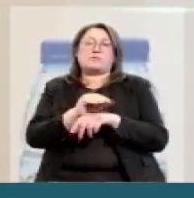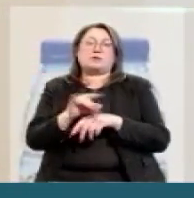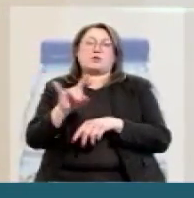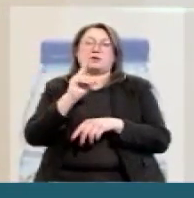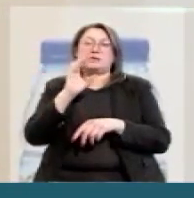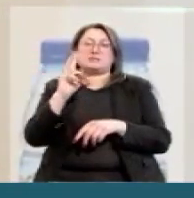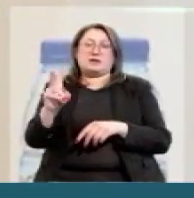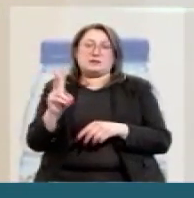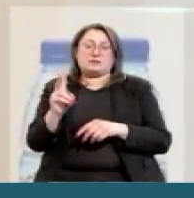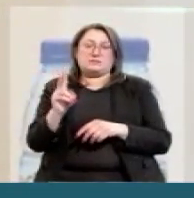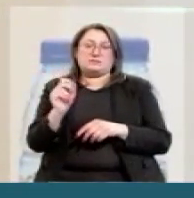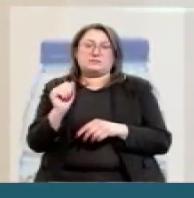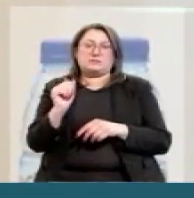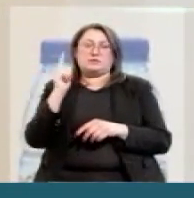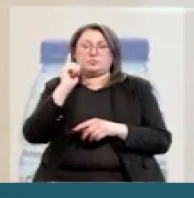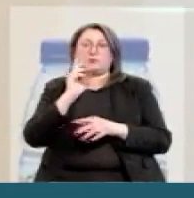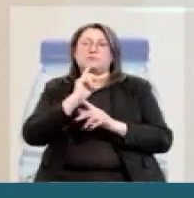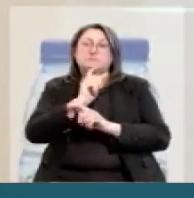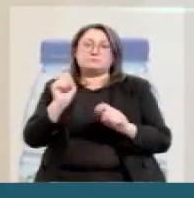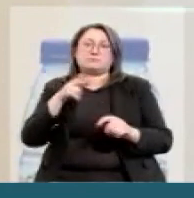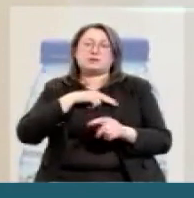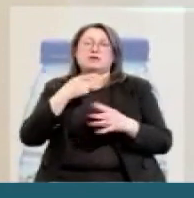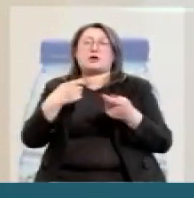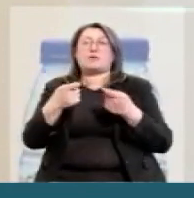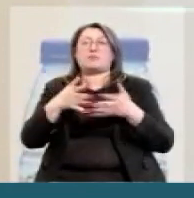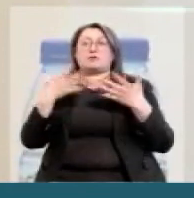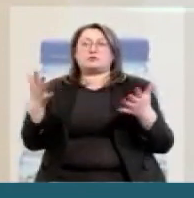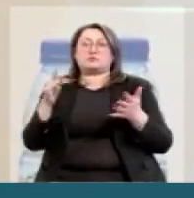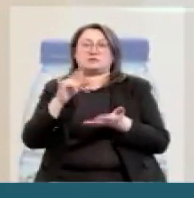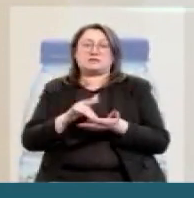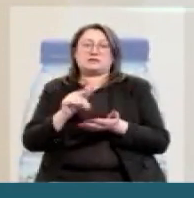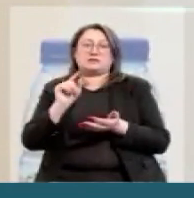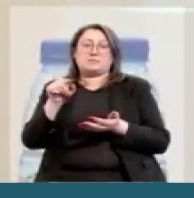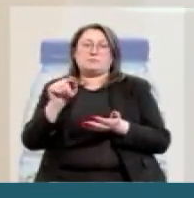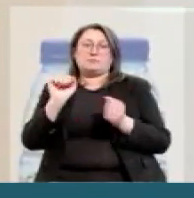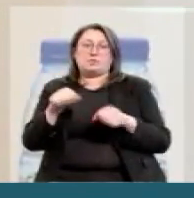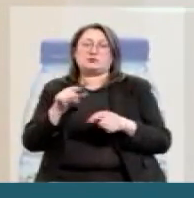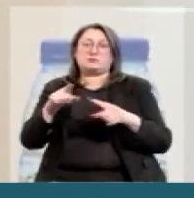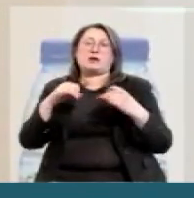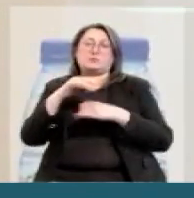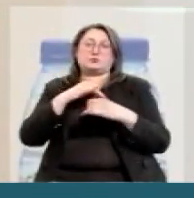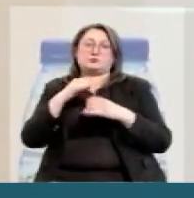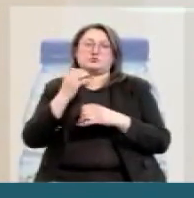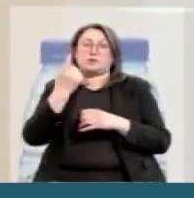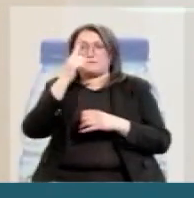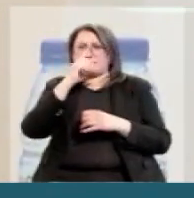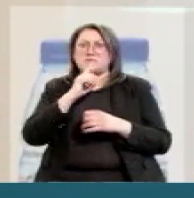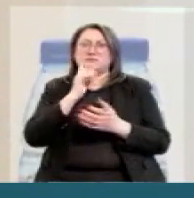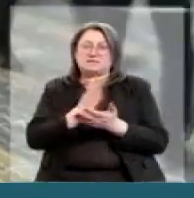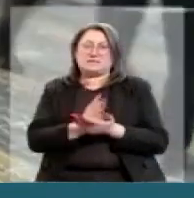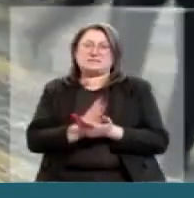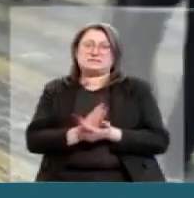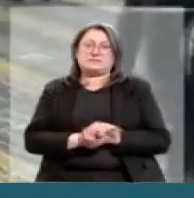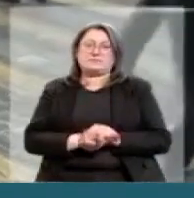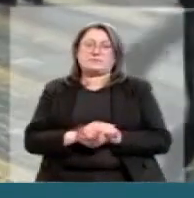район КСК. Я думаю, надо поощрять. Там, где торговые большие центры, там, я думаю, можно с ним разговаривать. Еще месяц почти что у нас